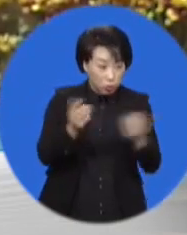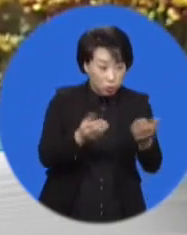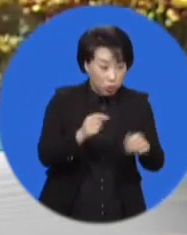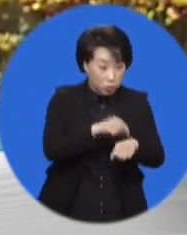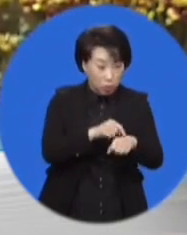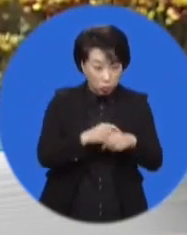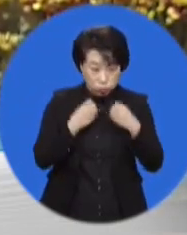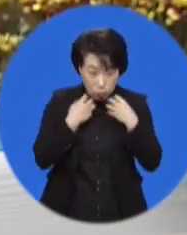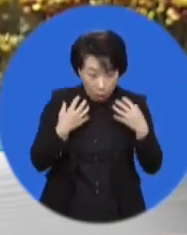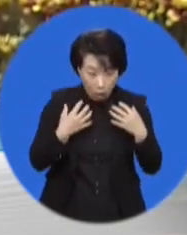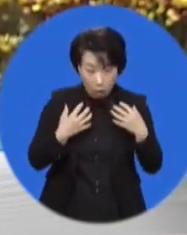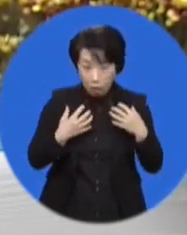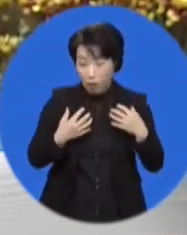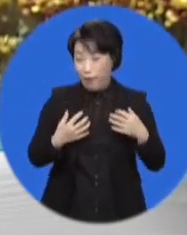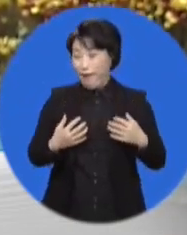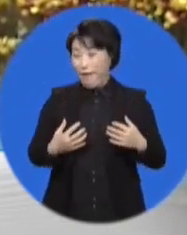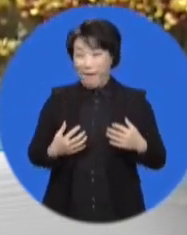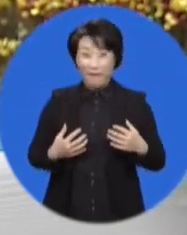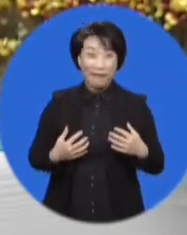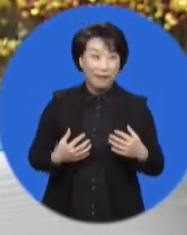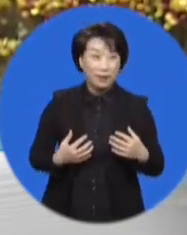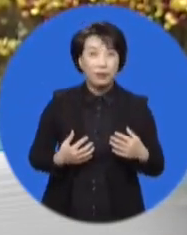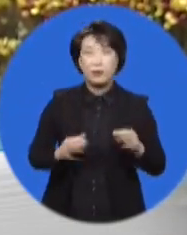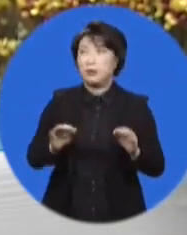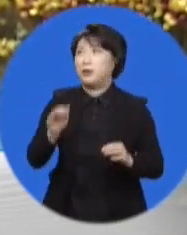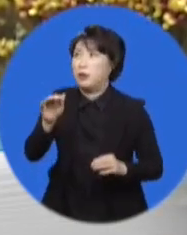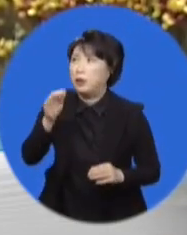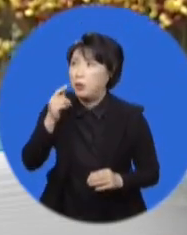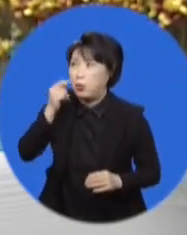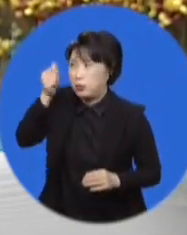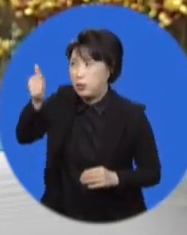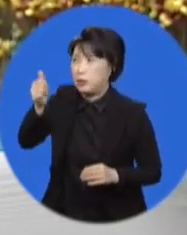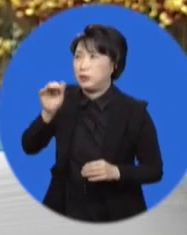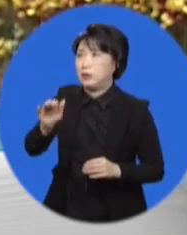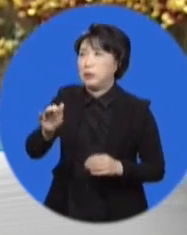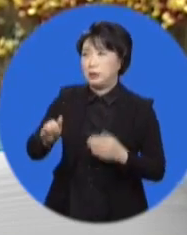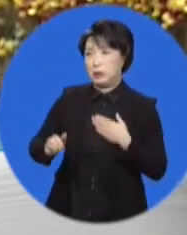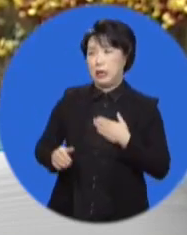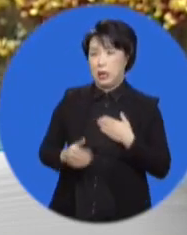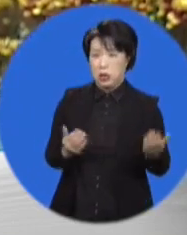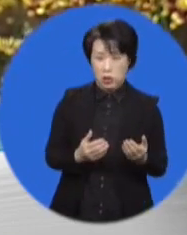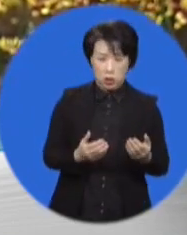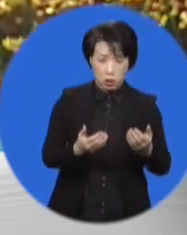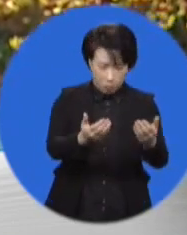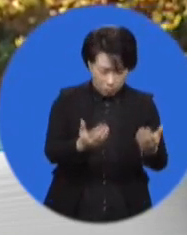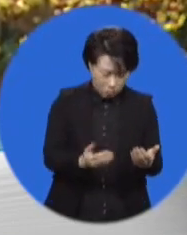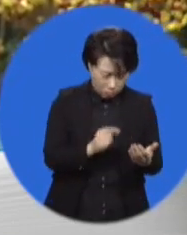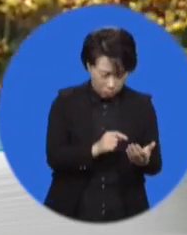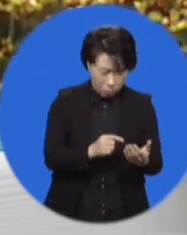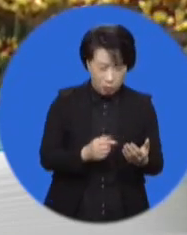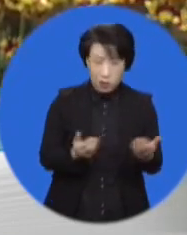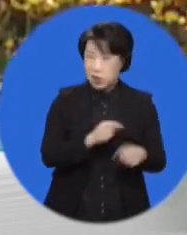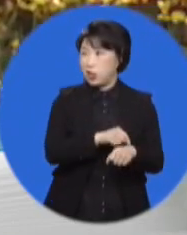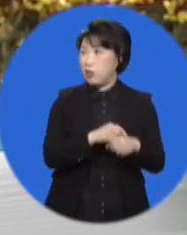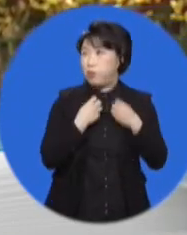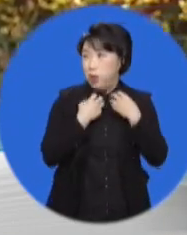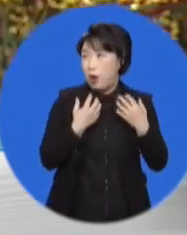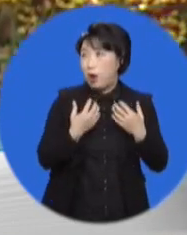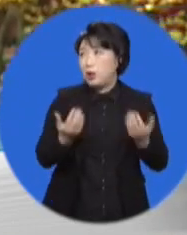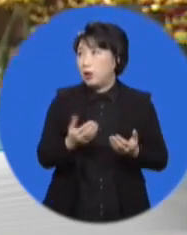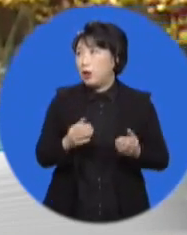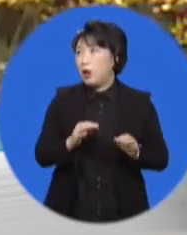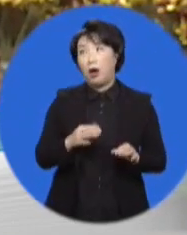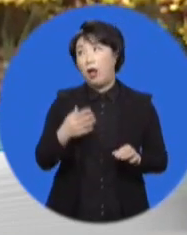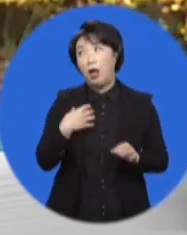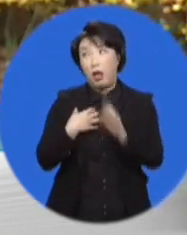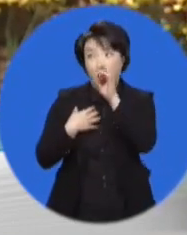시간이. 그런데도 목사님, 제가 이렇게 직분이 많아서 더블이 돼서 직분을